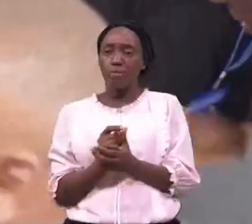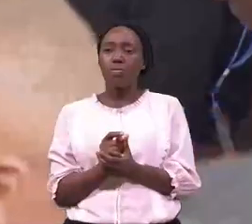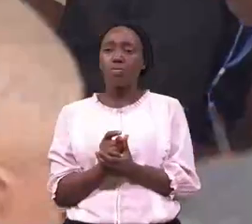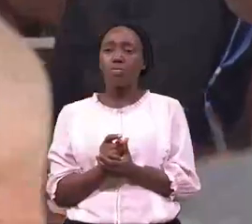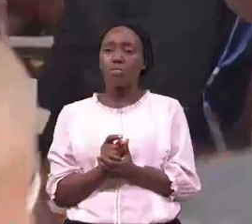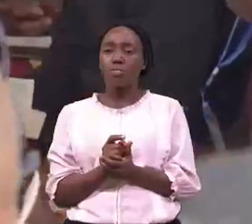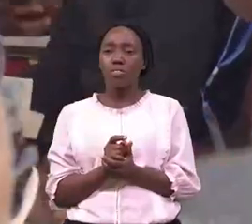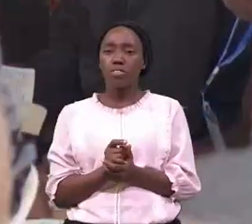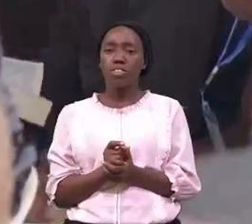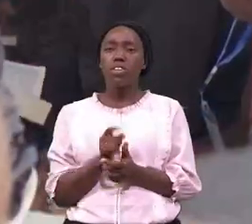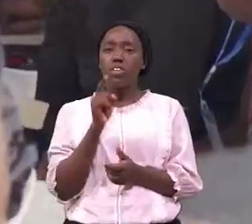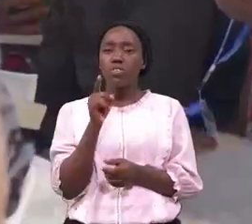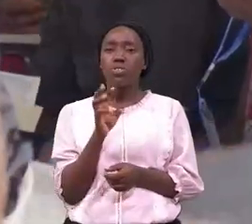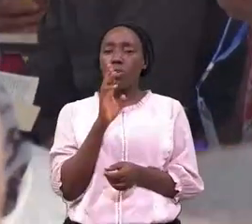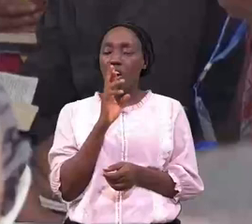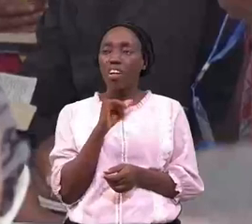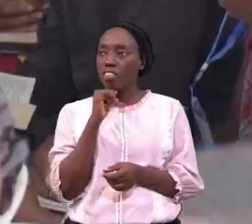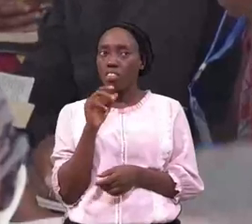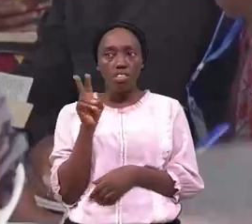donc.